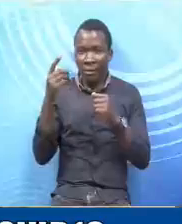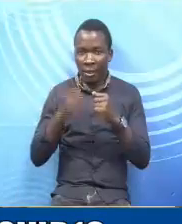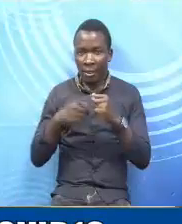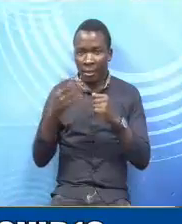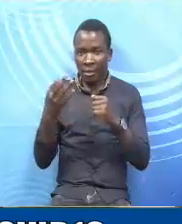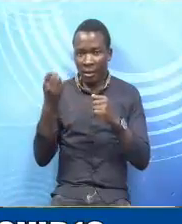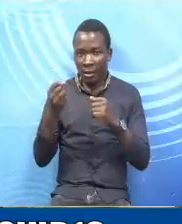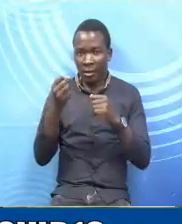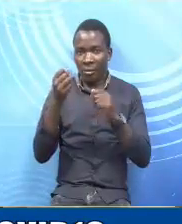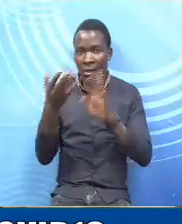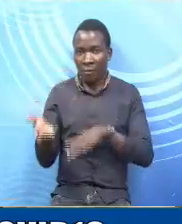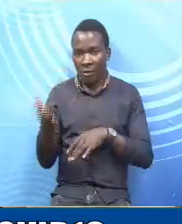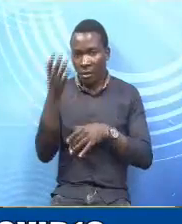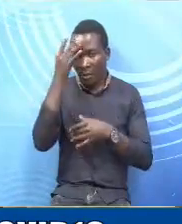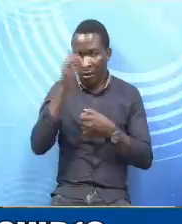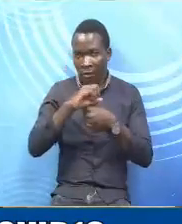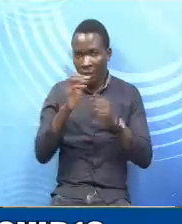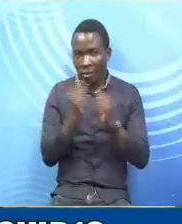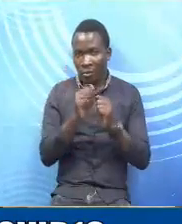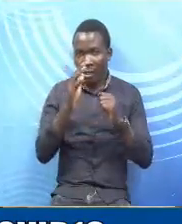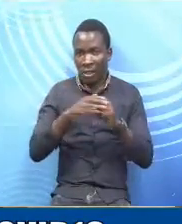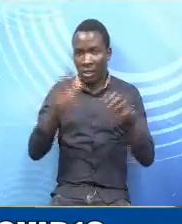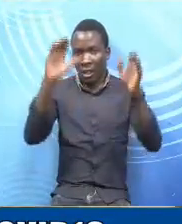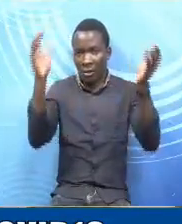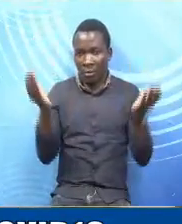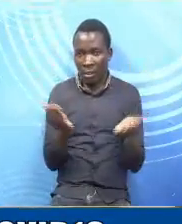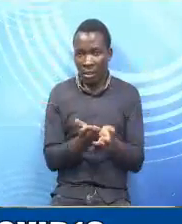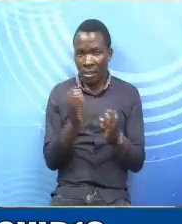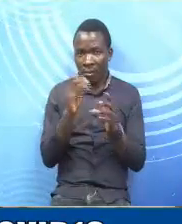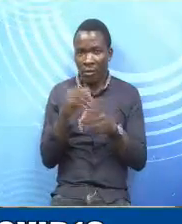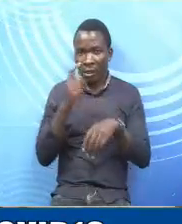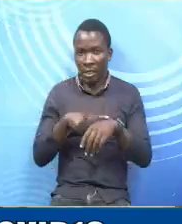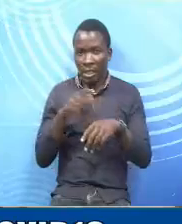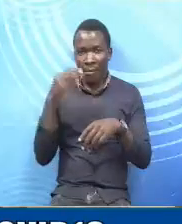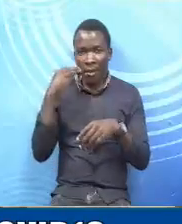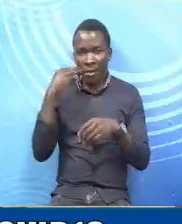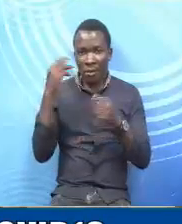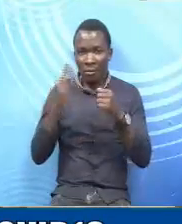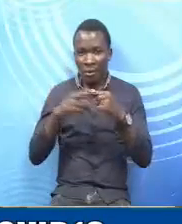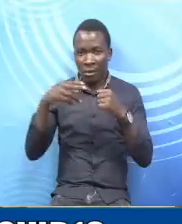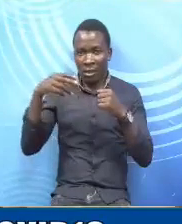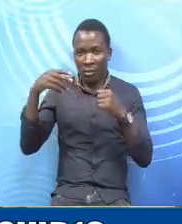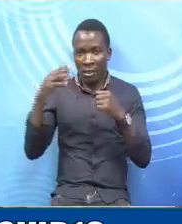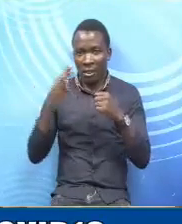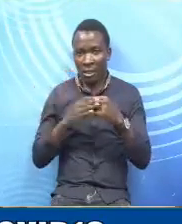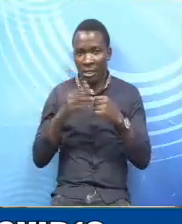244,635 bamaze kwicwa na COVID-19 hano ku isi. Mu gihe kandi abagera kuri miliyoni